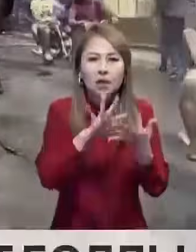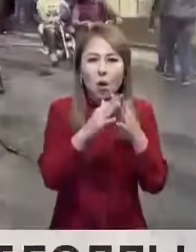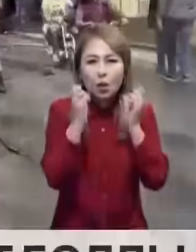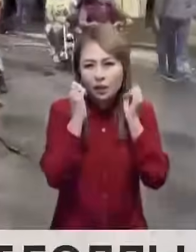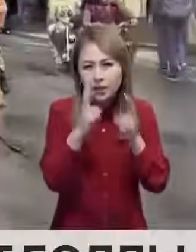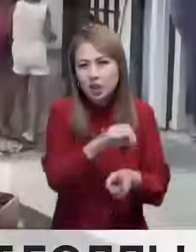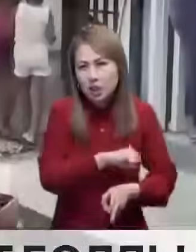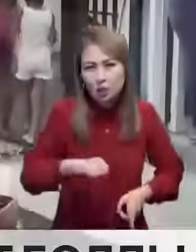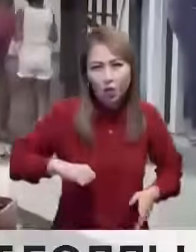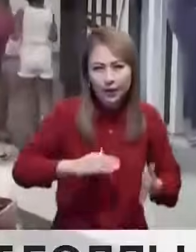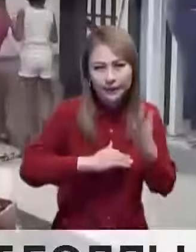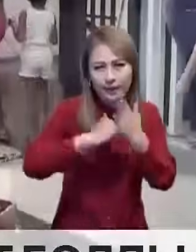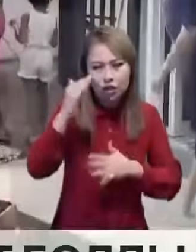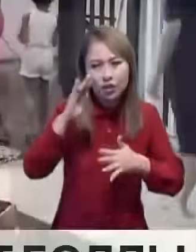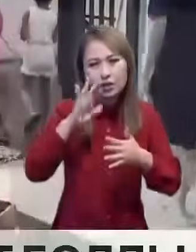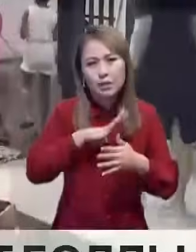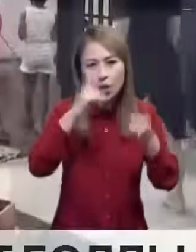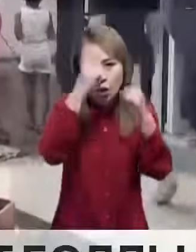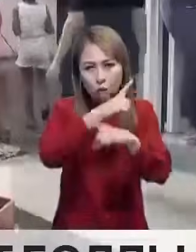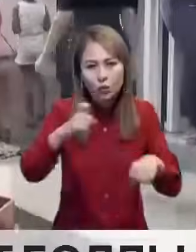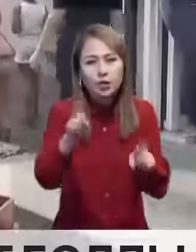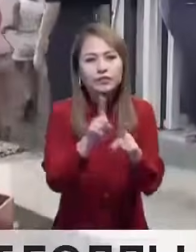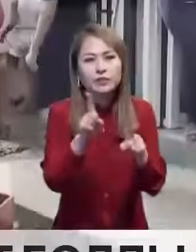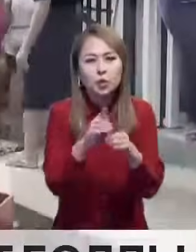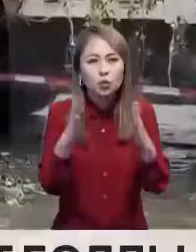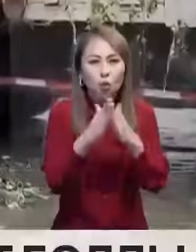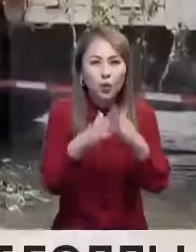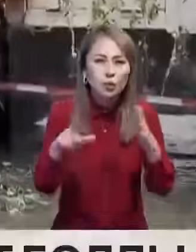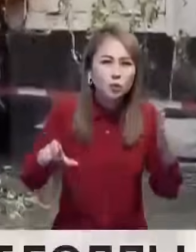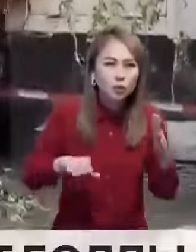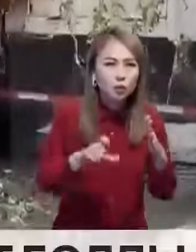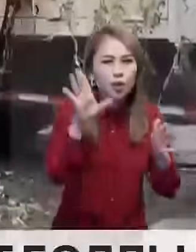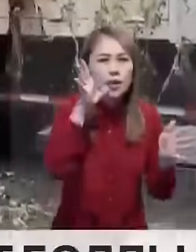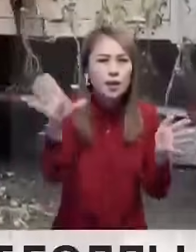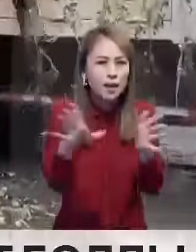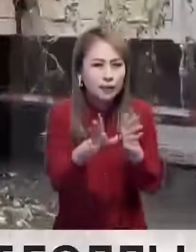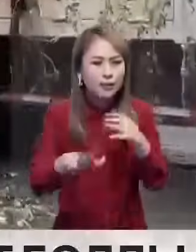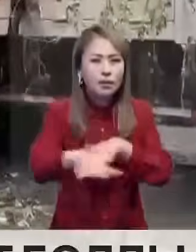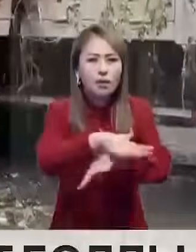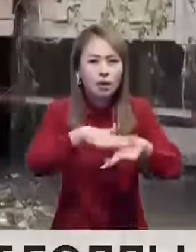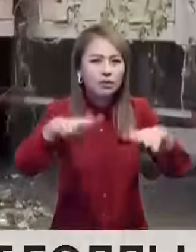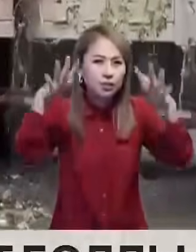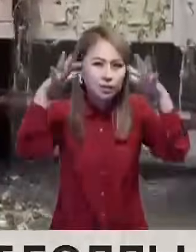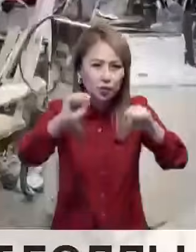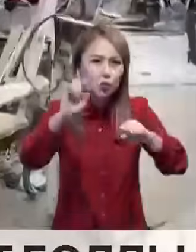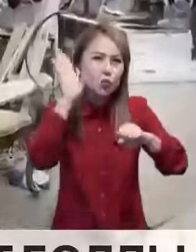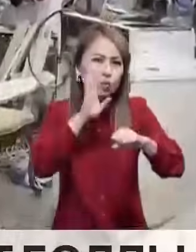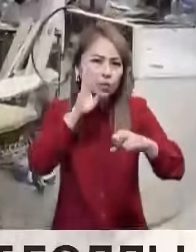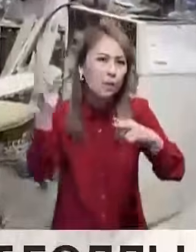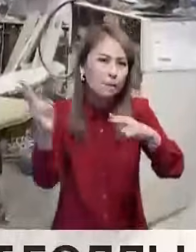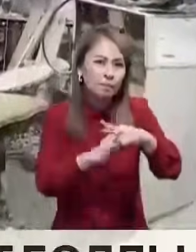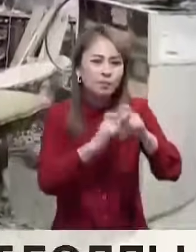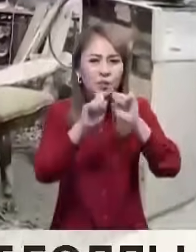провинцияда қауіп-қатердің ең жоғары деңгейі жарайланған. Жолдар мен үйлерді су басып, электр желілері үзілді. Халық жарықсыз, сусыз